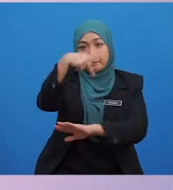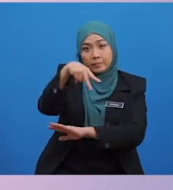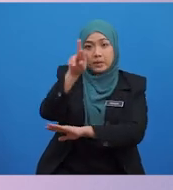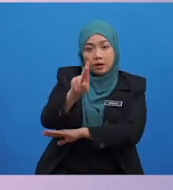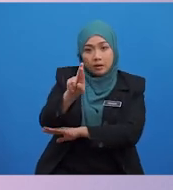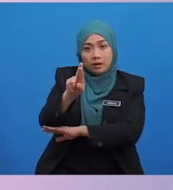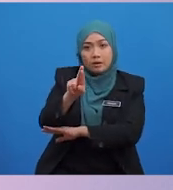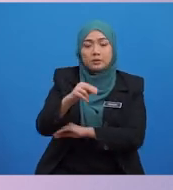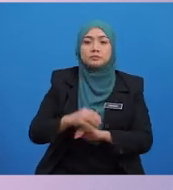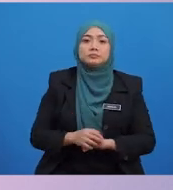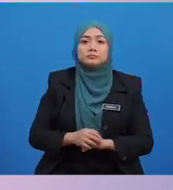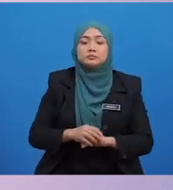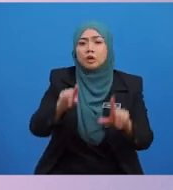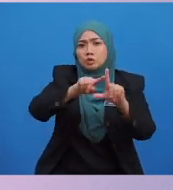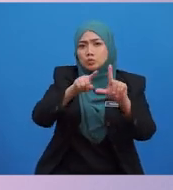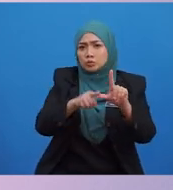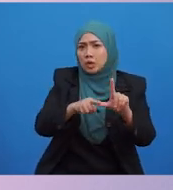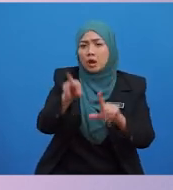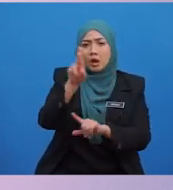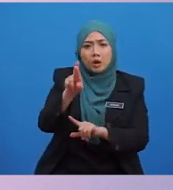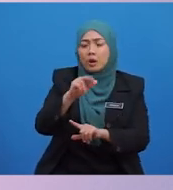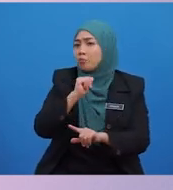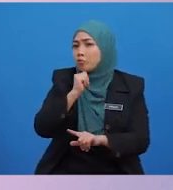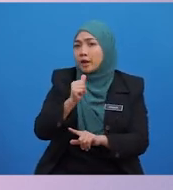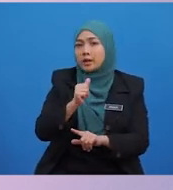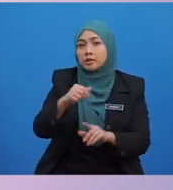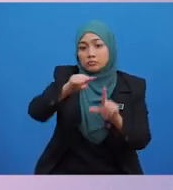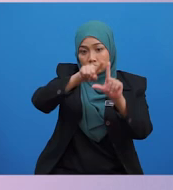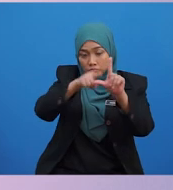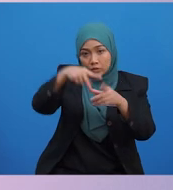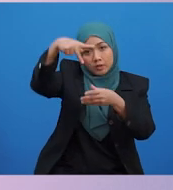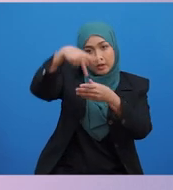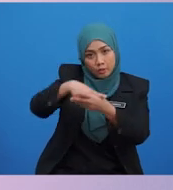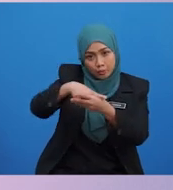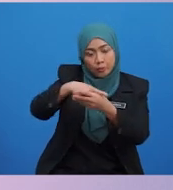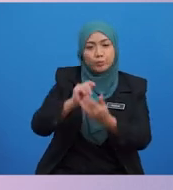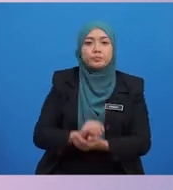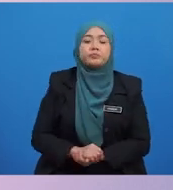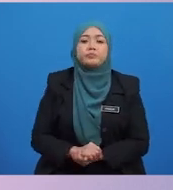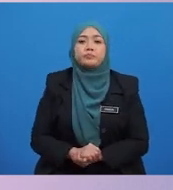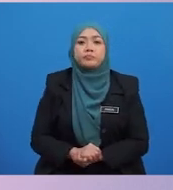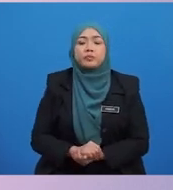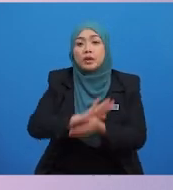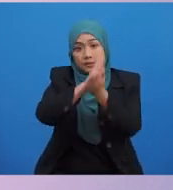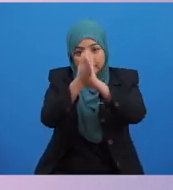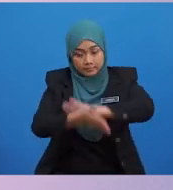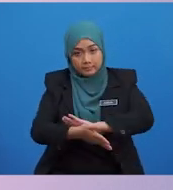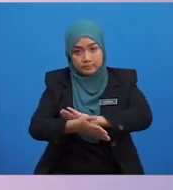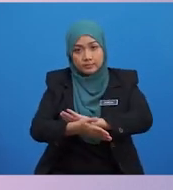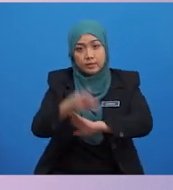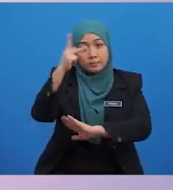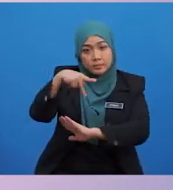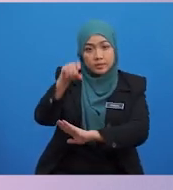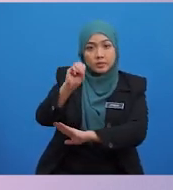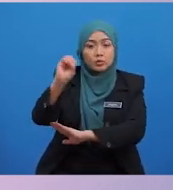bukan sudut pandang bagi kedua-dua Sisi ini make betul sinus boleh diguna untuk soalan